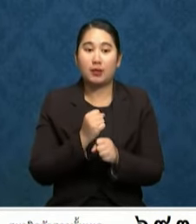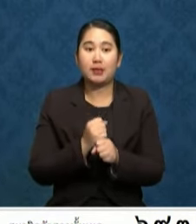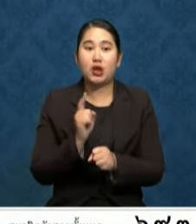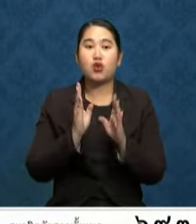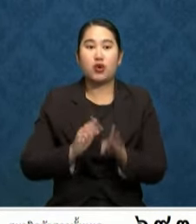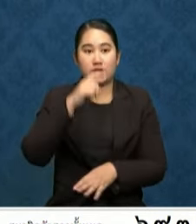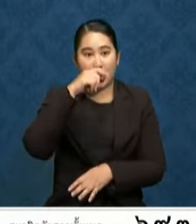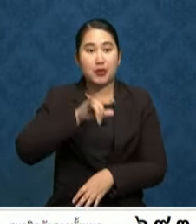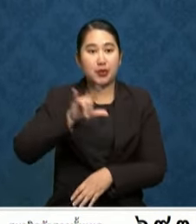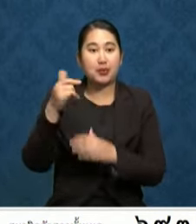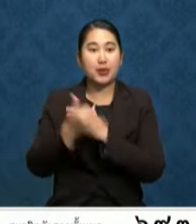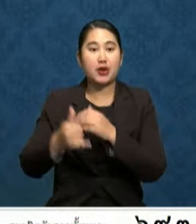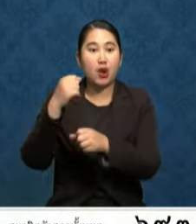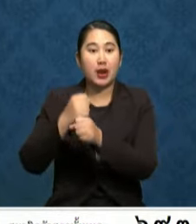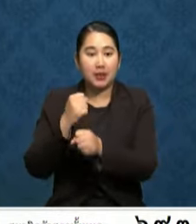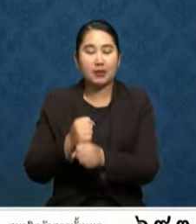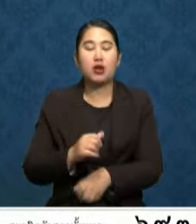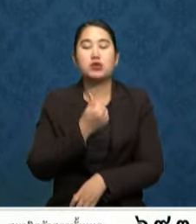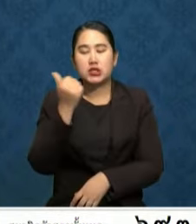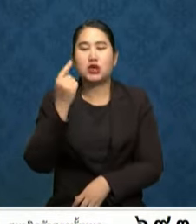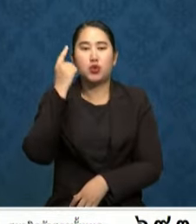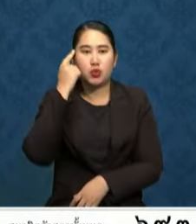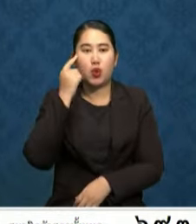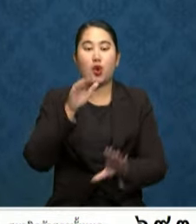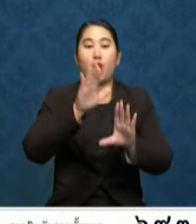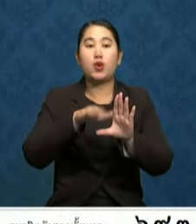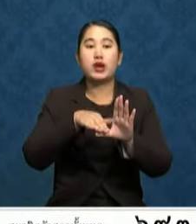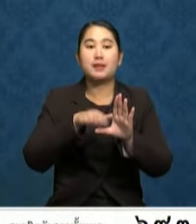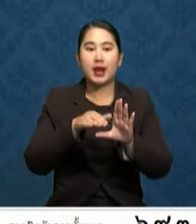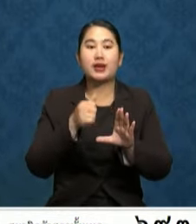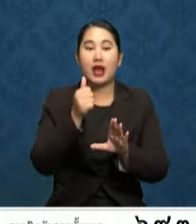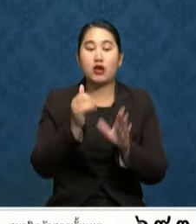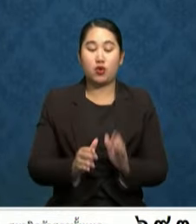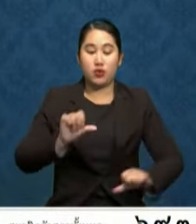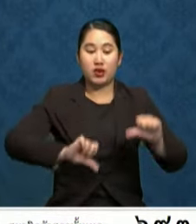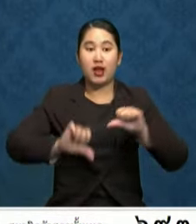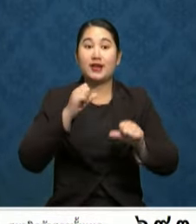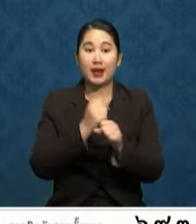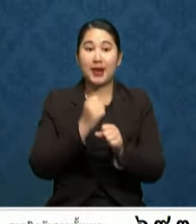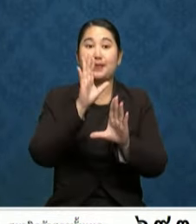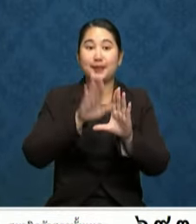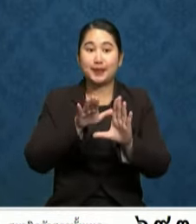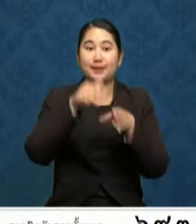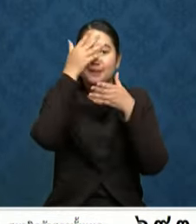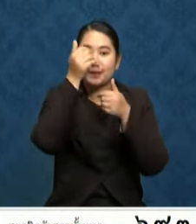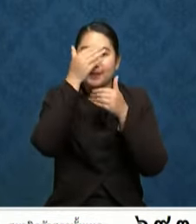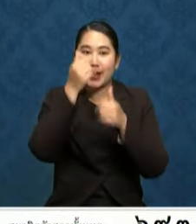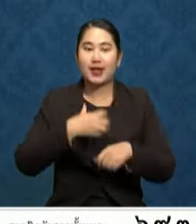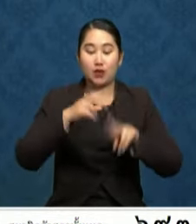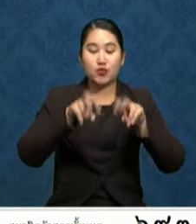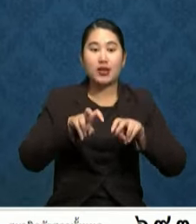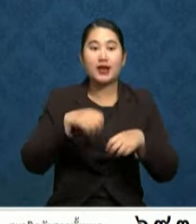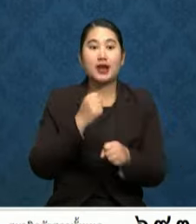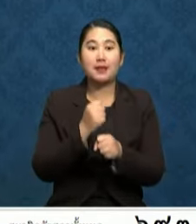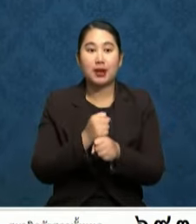ประเทศและทำงานรีเสิร์ชอยู่ถ้าในประเทศอื่นเขาก็จะเปิดให้มีการลงทะเบียนนะครับให้นักวิทยาศาสตร์ทั้งนี้เข้ามาแสดงเจตนารมณ์เป็นนักวิทยศาสตร์ที่จะรีเสิร์ช